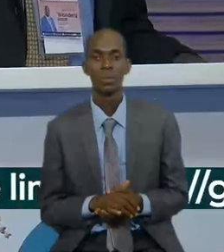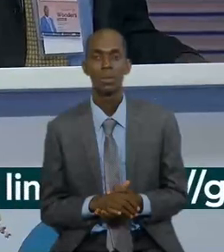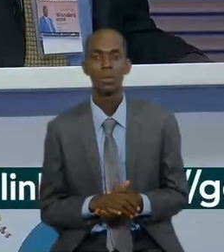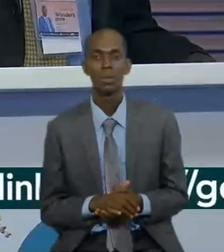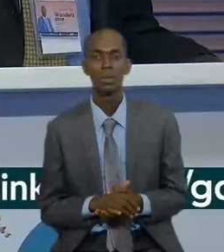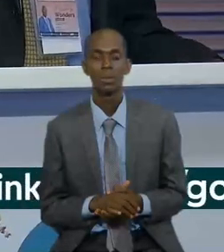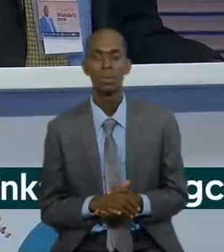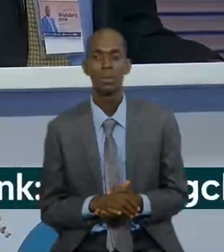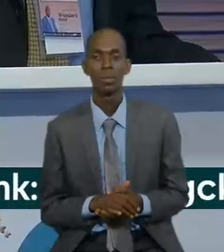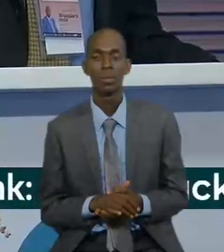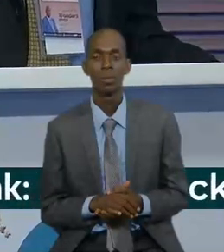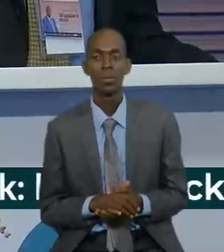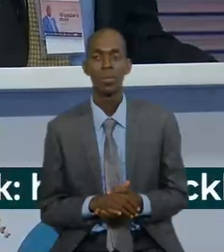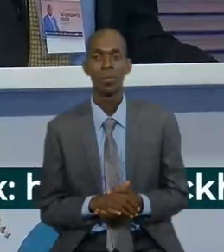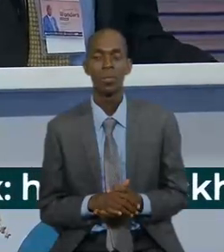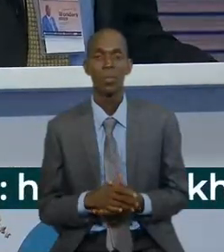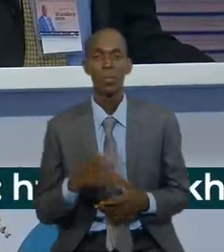aussi